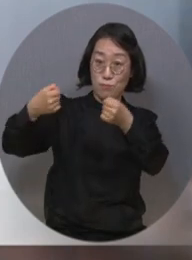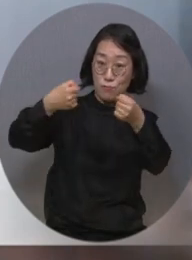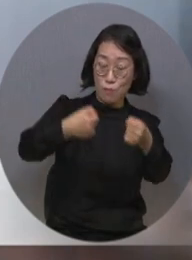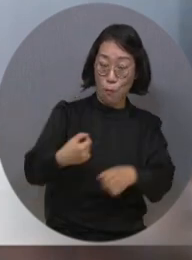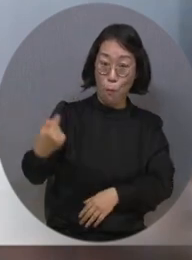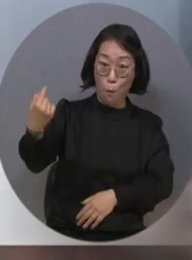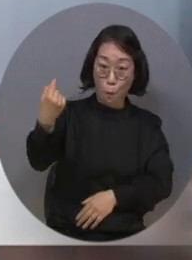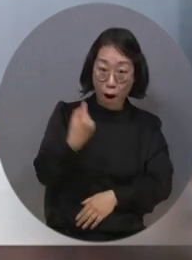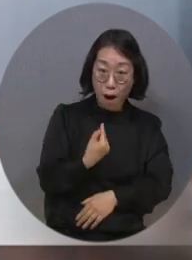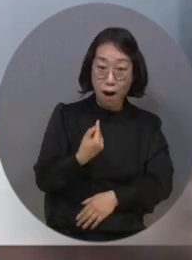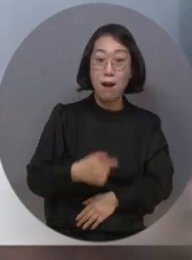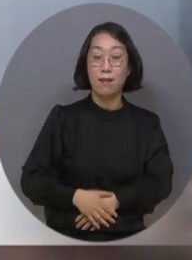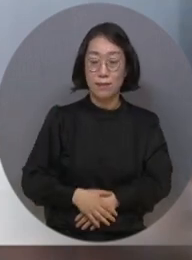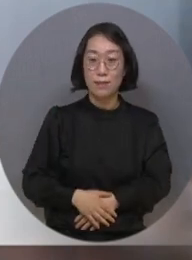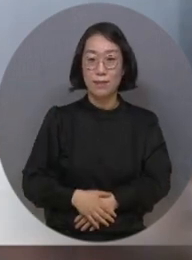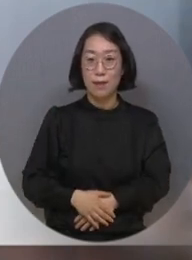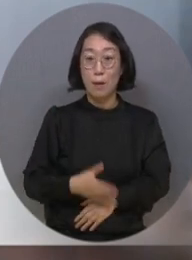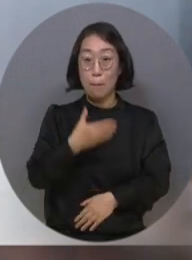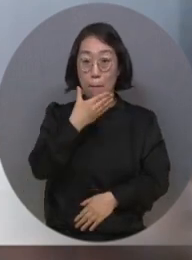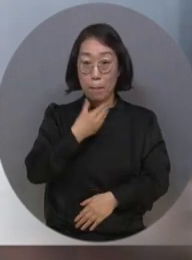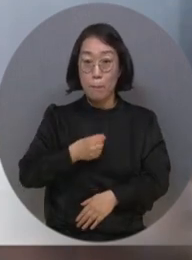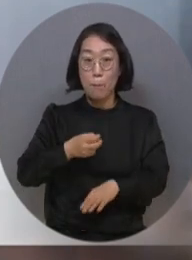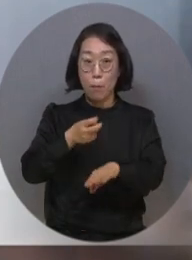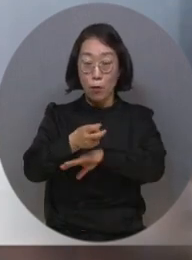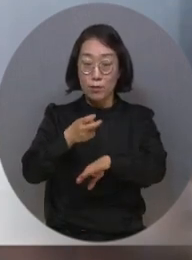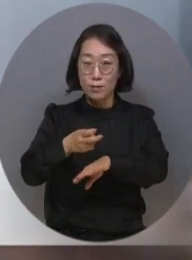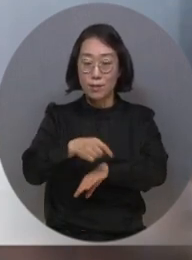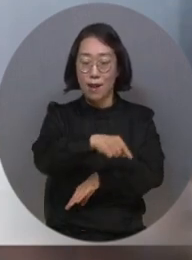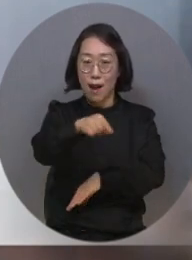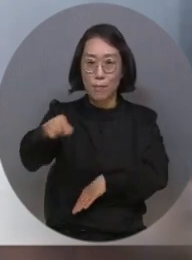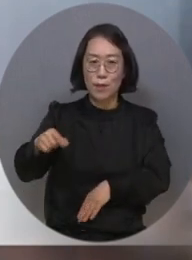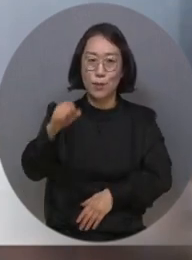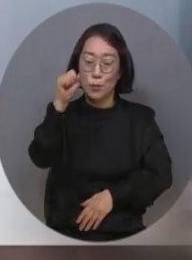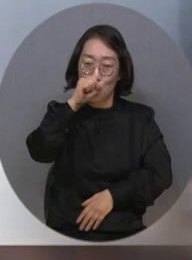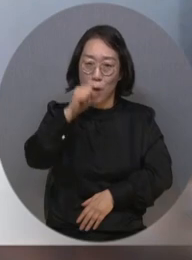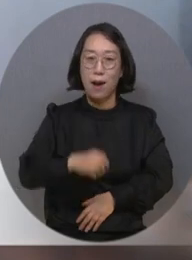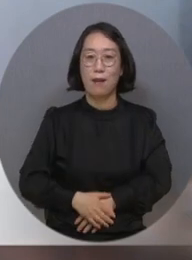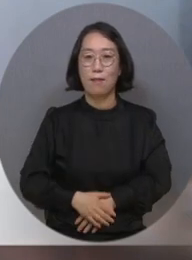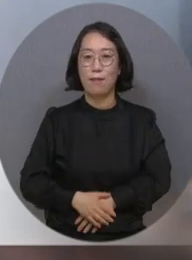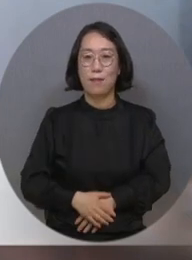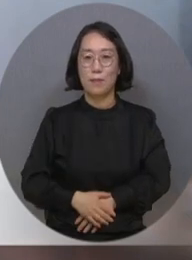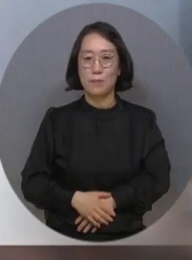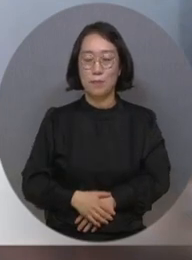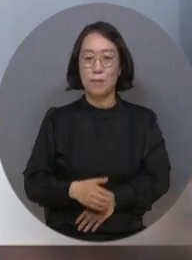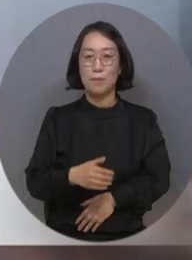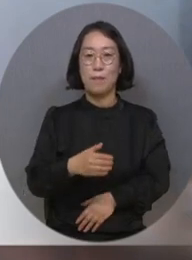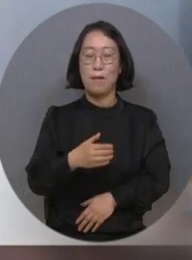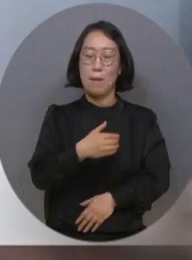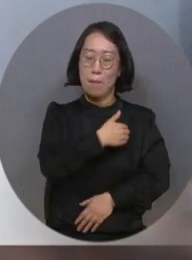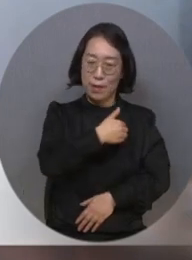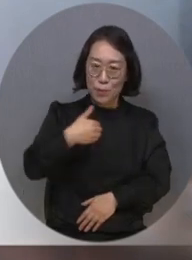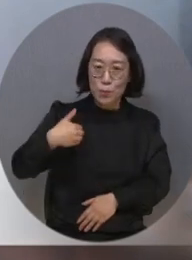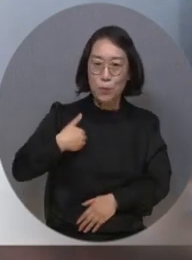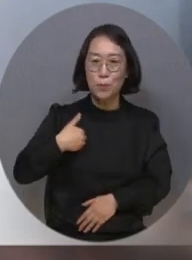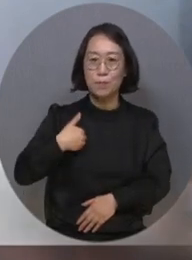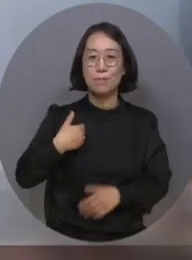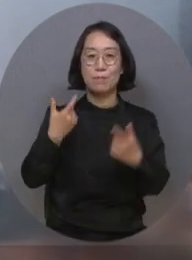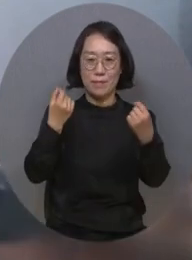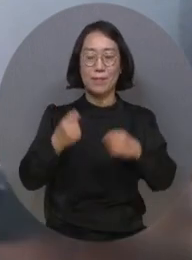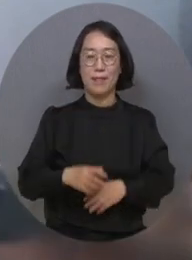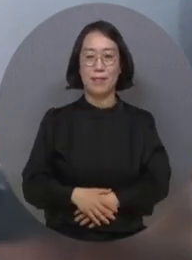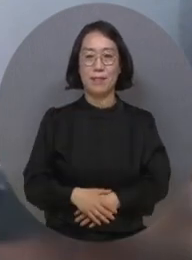찾아주셔서 아주 뭐 주민들이 굉장히 호응도가 높고 아주 흡족한 부분이 있는 것